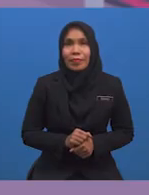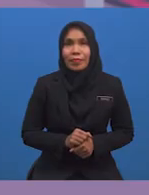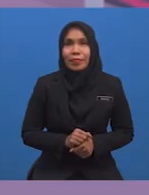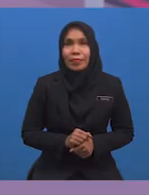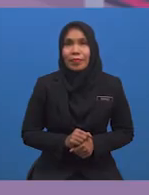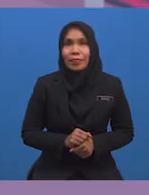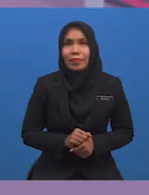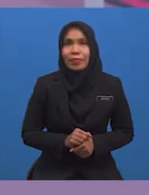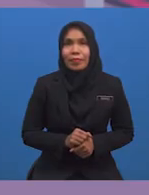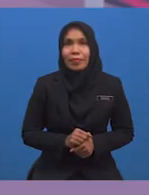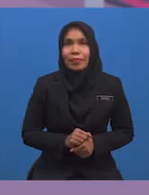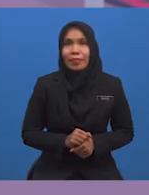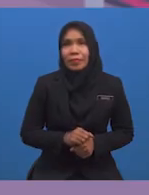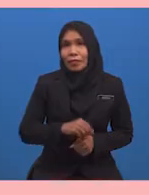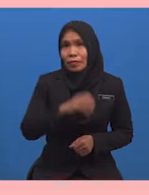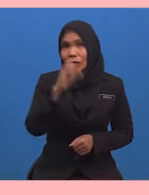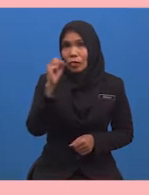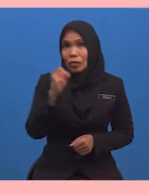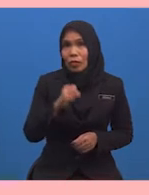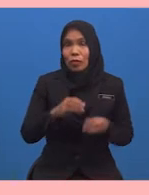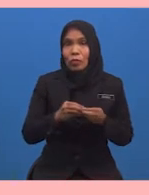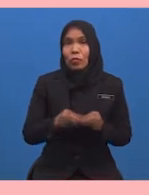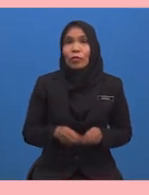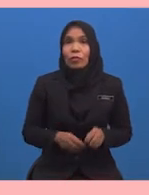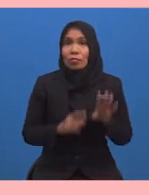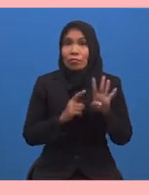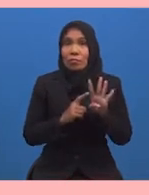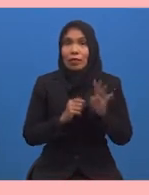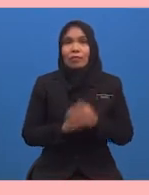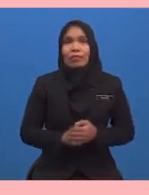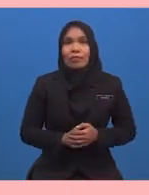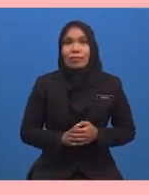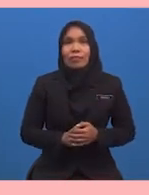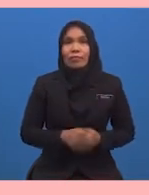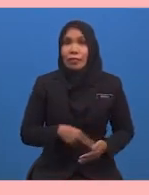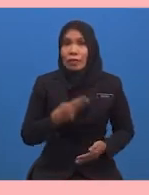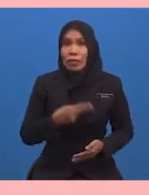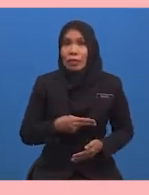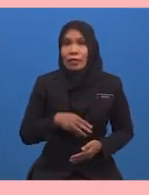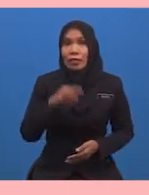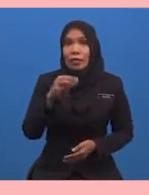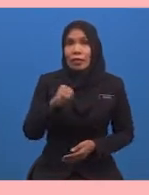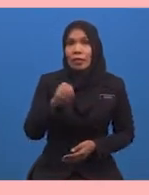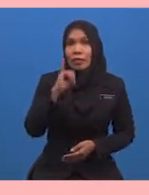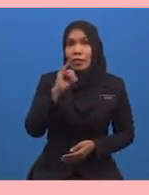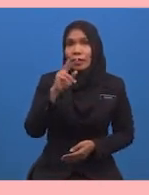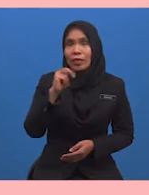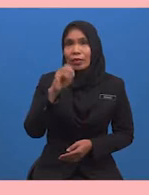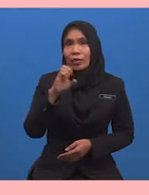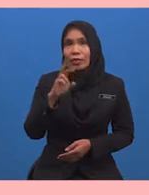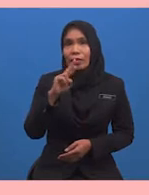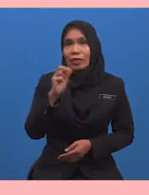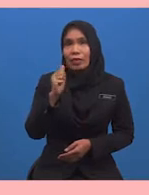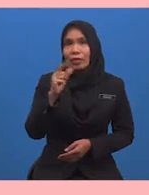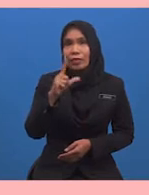murid-murid jawab soalan nombor 4. Hasil mineral yang dapat dikaitkan dengan kawasan